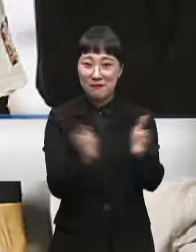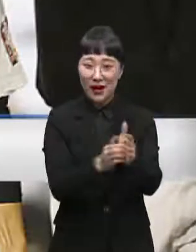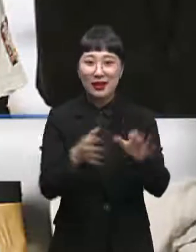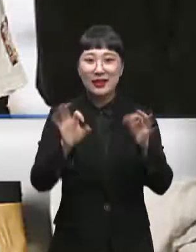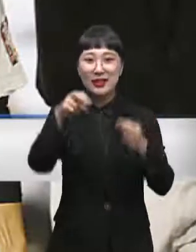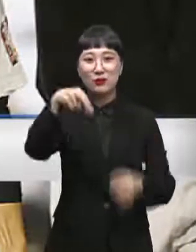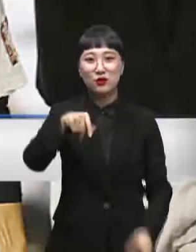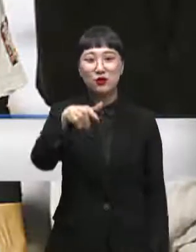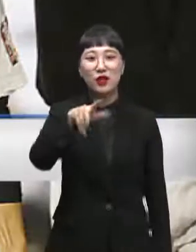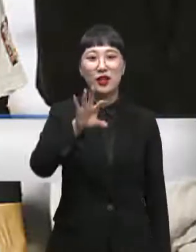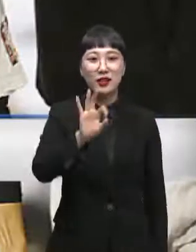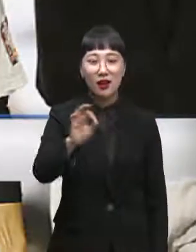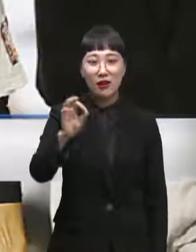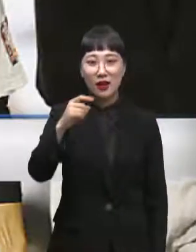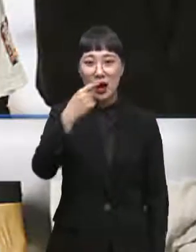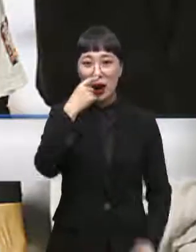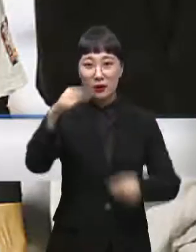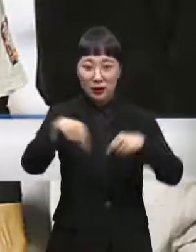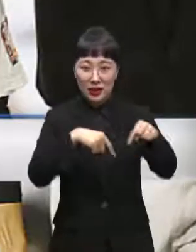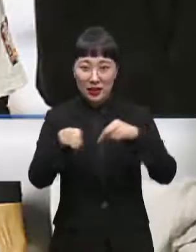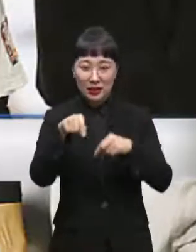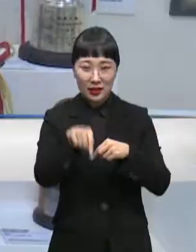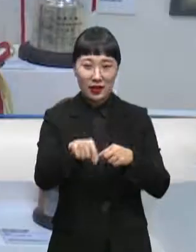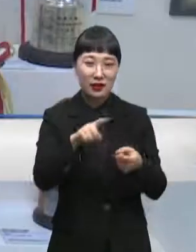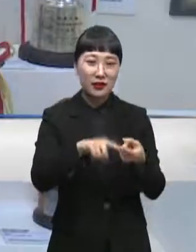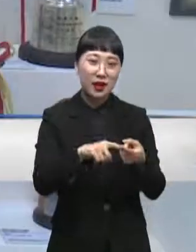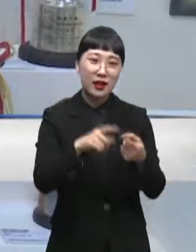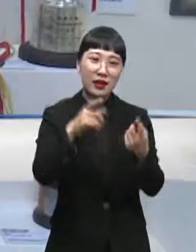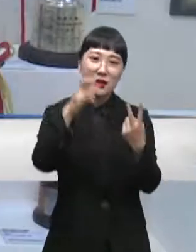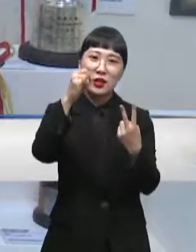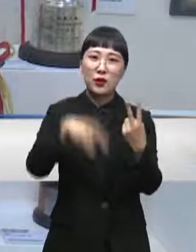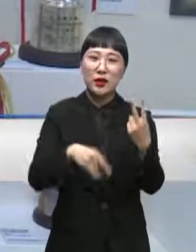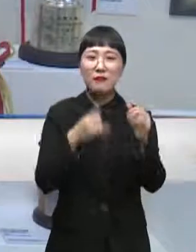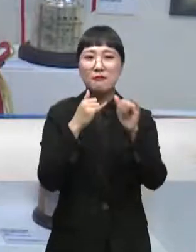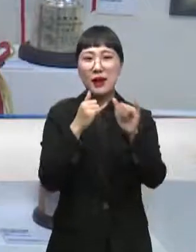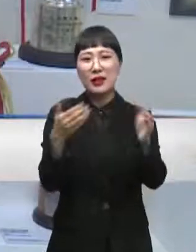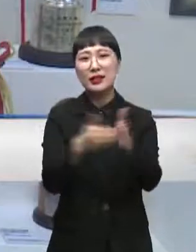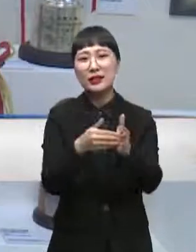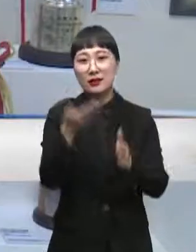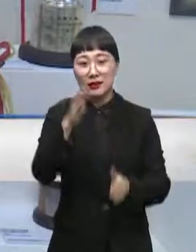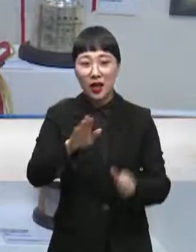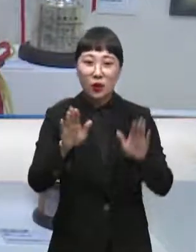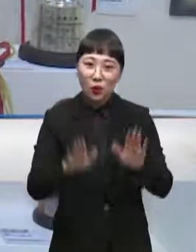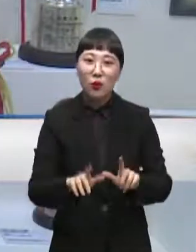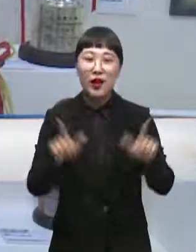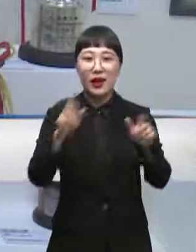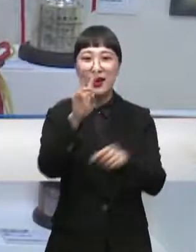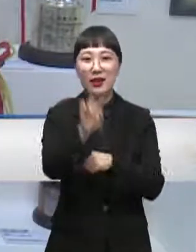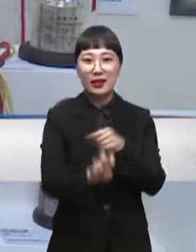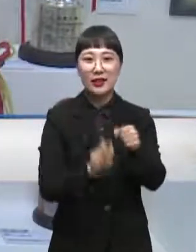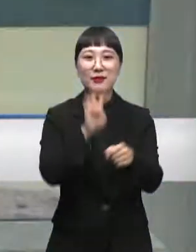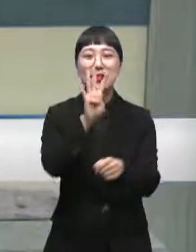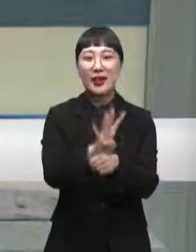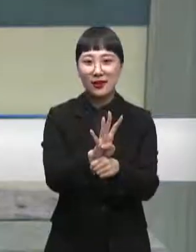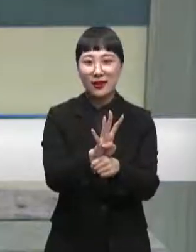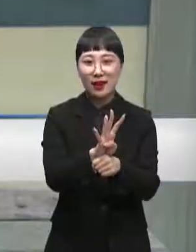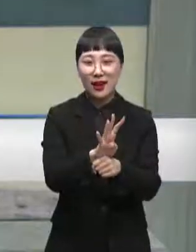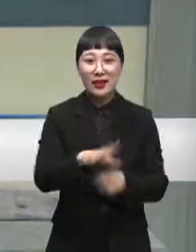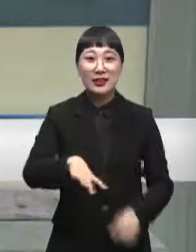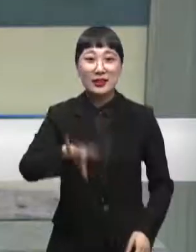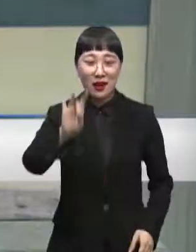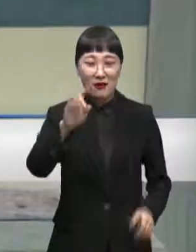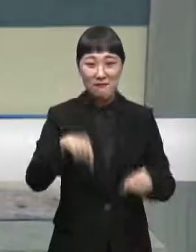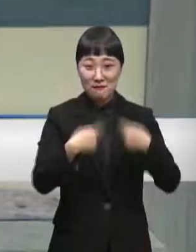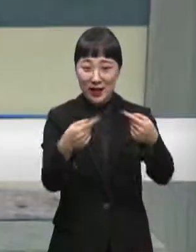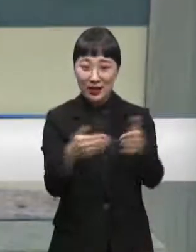하락했던 1996년 중요성이 포항 되기 최고 성격이었던 2009 는 이번에 24년 만에 결승에 올라 대회 첫 백호 를